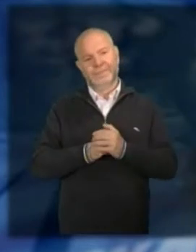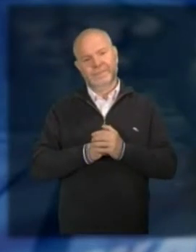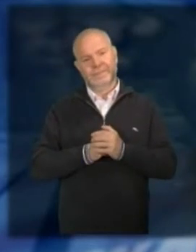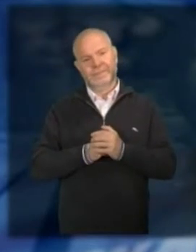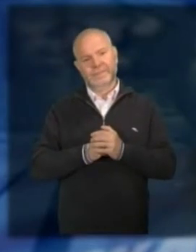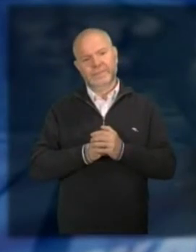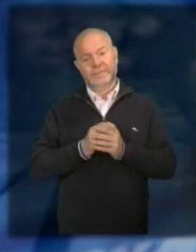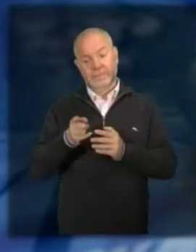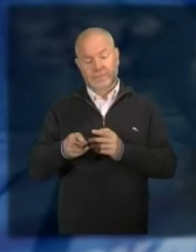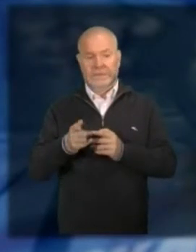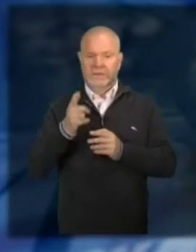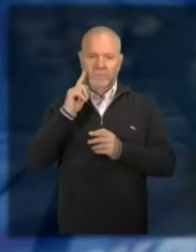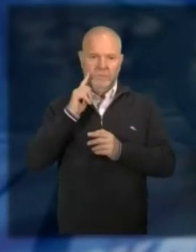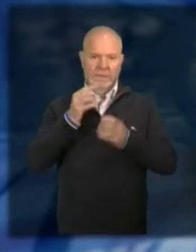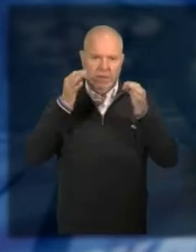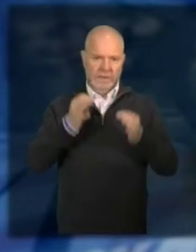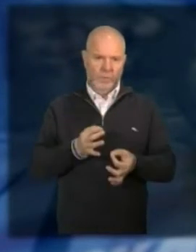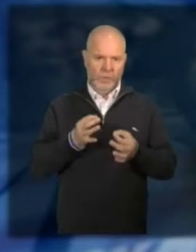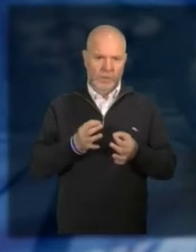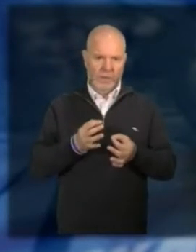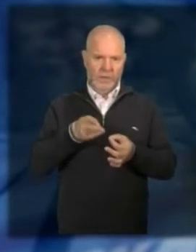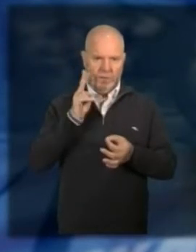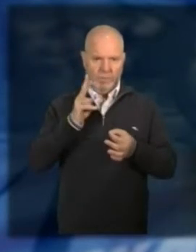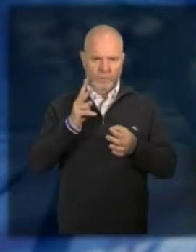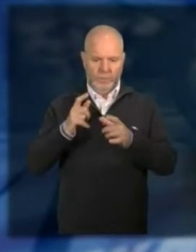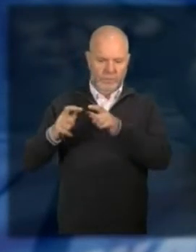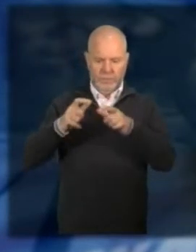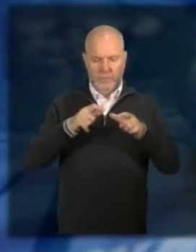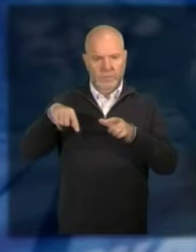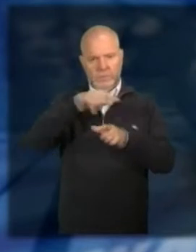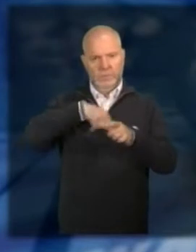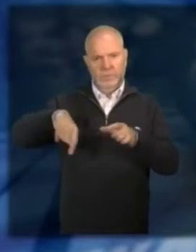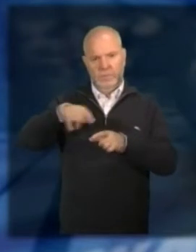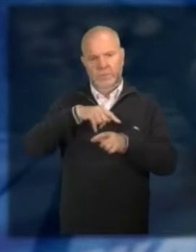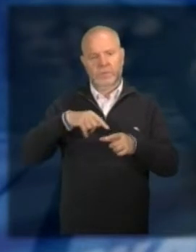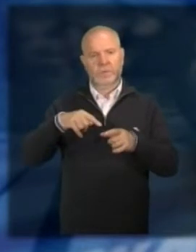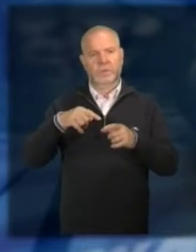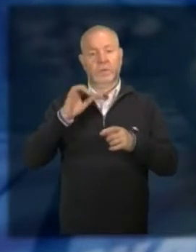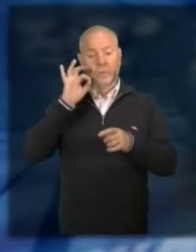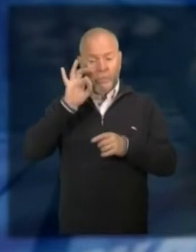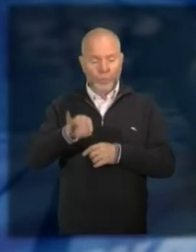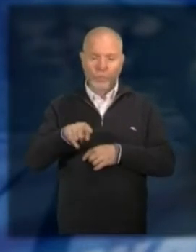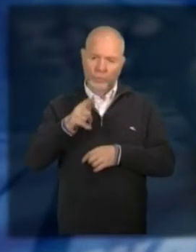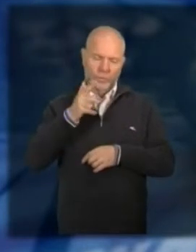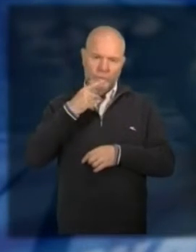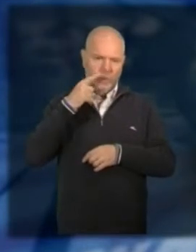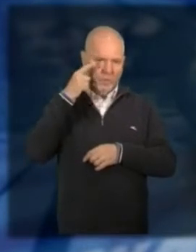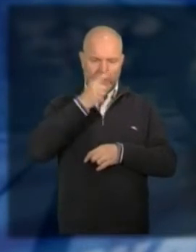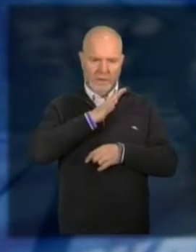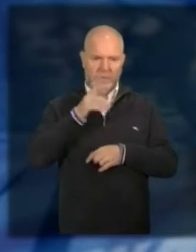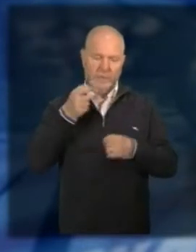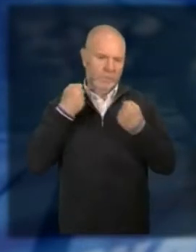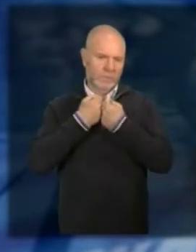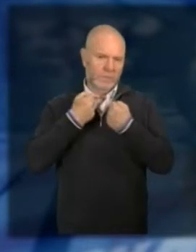Questo sarà un intervento che migliorerà la sicurezza per gli automobilisti, motociclisti e ciclisti, in un punto della viabilità aronese dove si sono